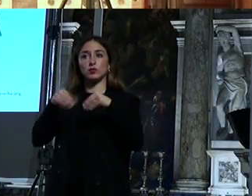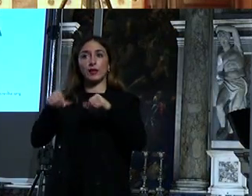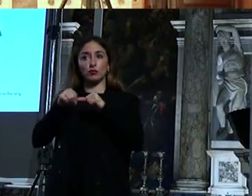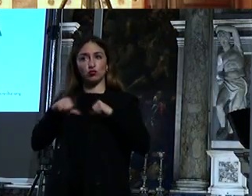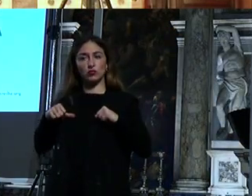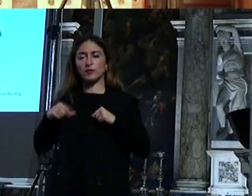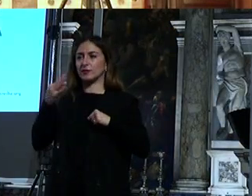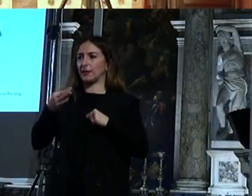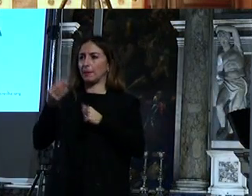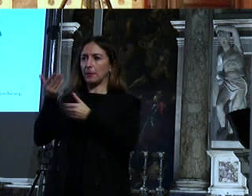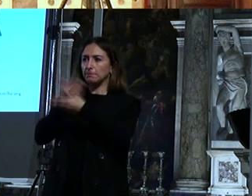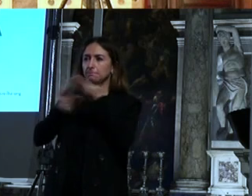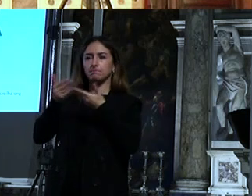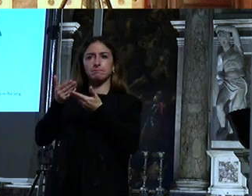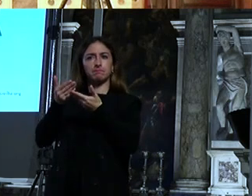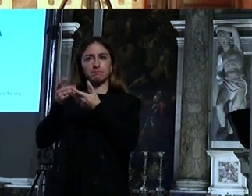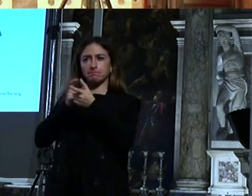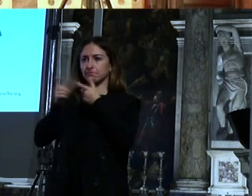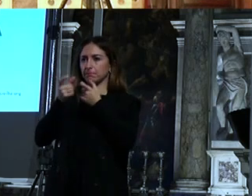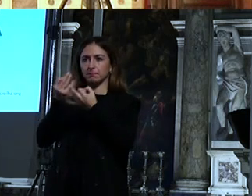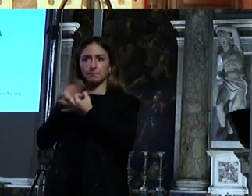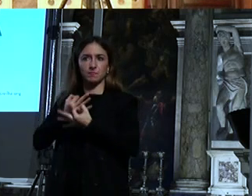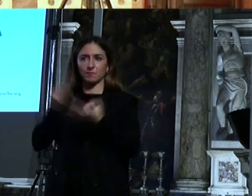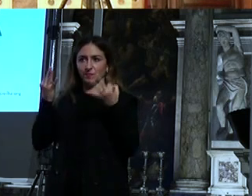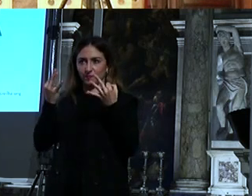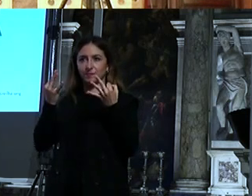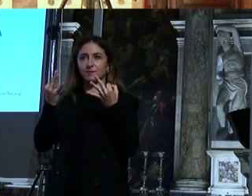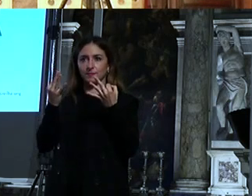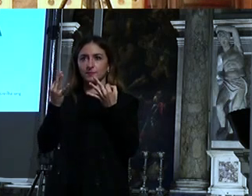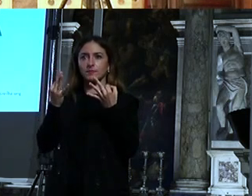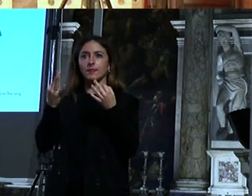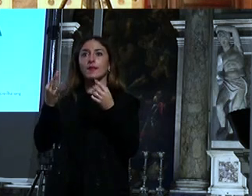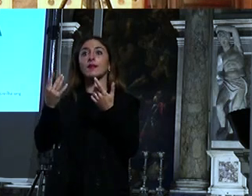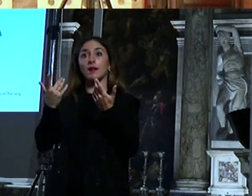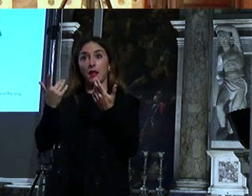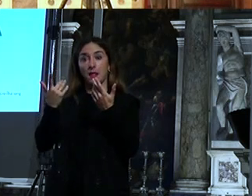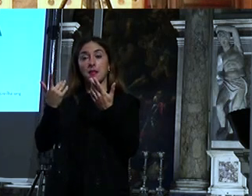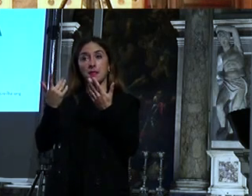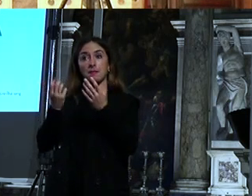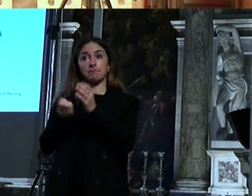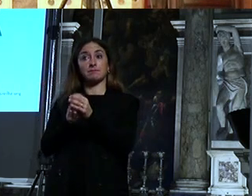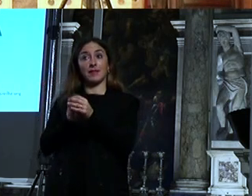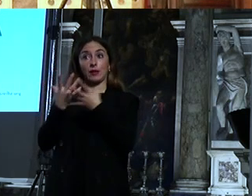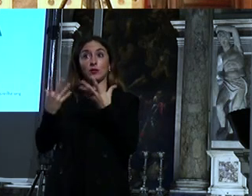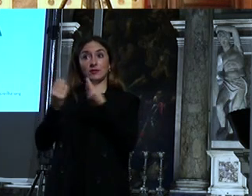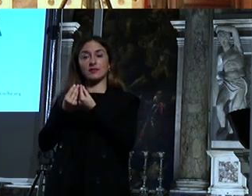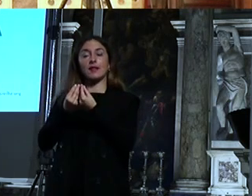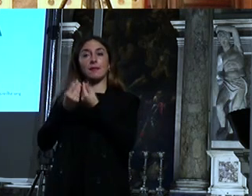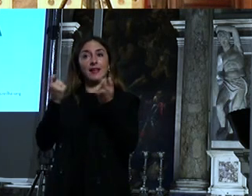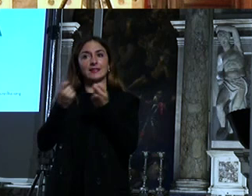degli ottimi rapporti che sono anche sfociati in iniziative congiunte che